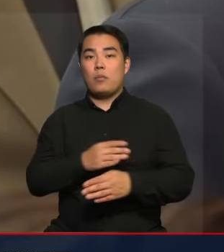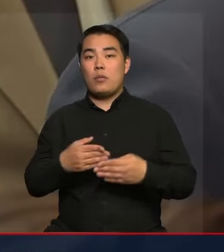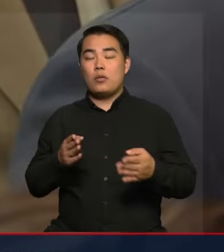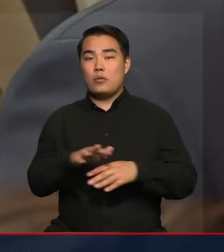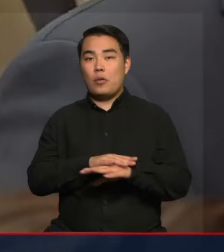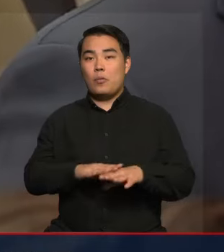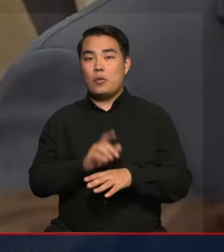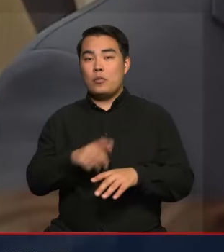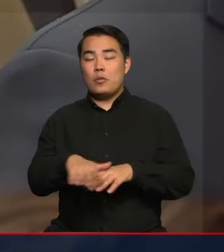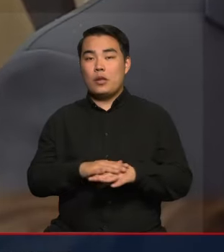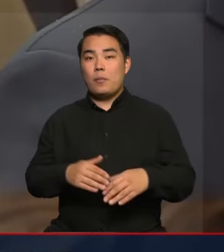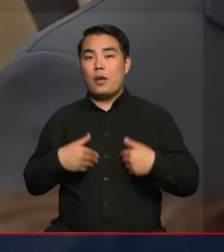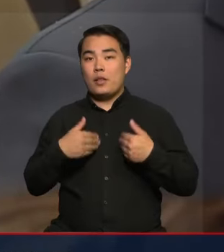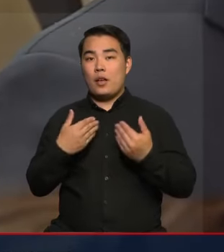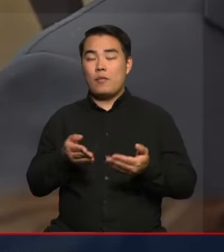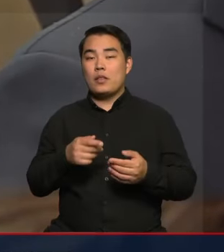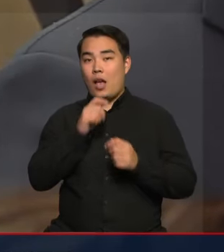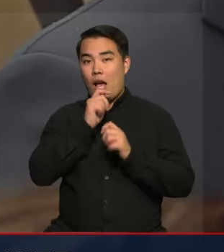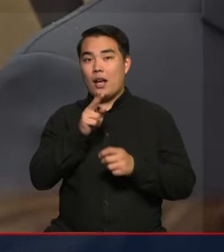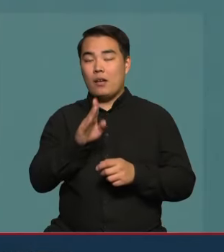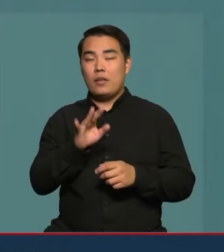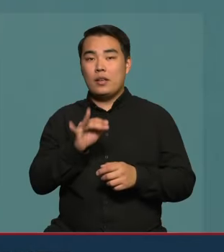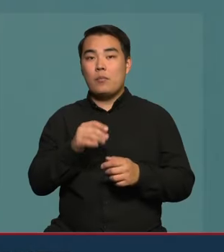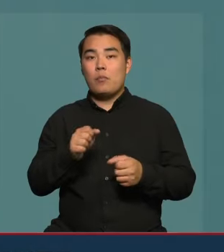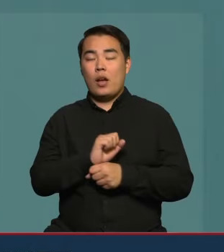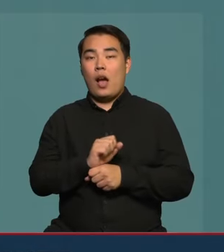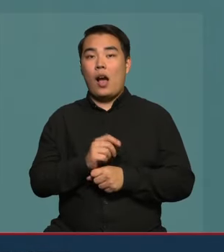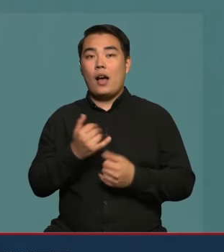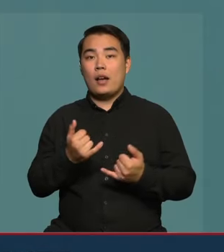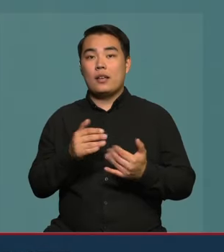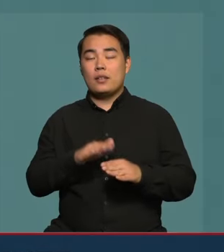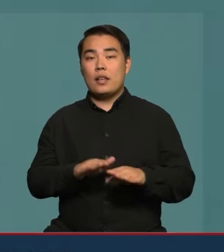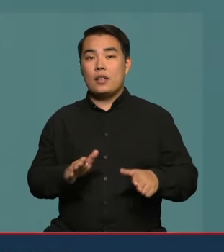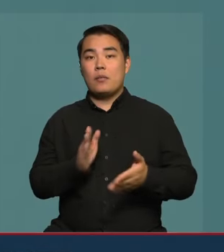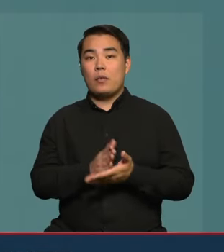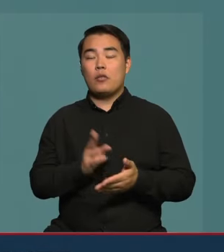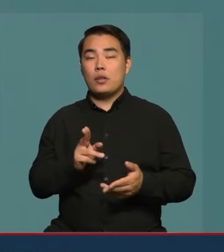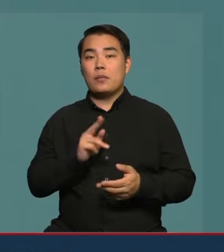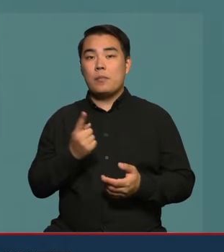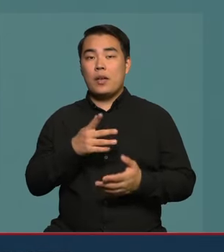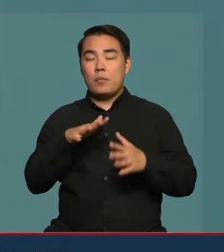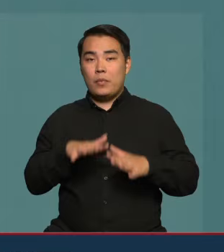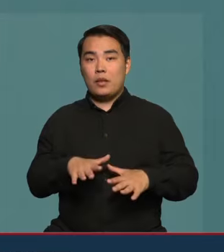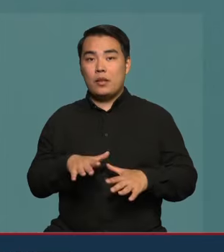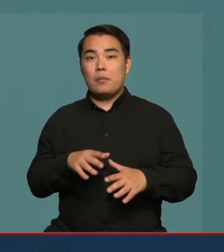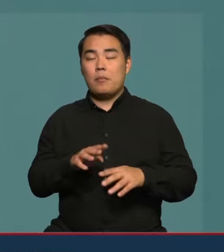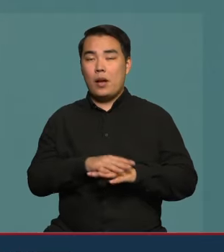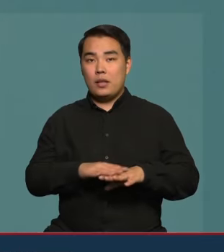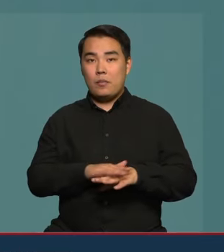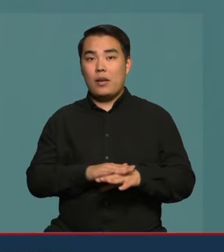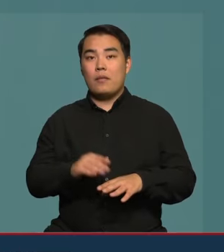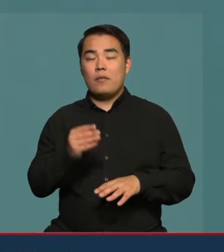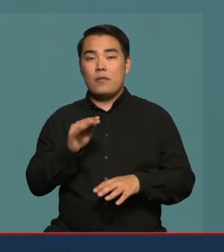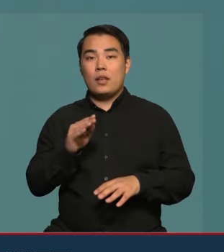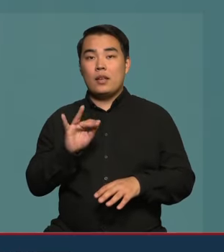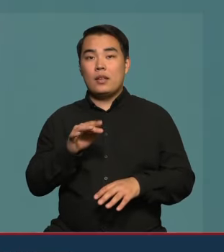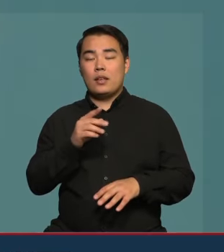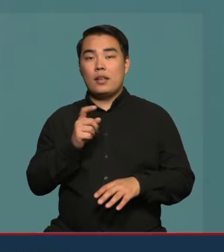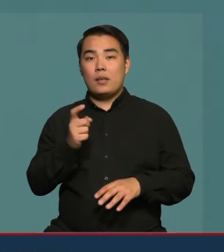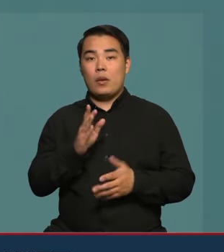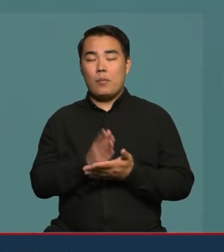толпы людей, поздравляют, дарят квартиры, машины и так далее. А в то же время есть дети, которые занимают первые места по математике, физике, химии